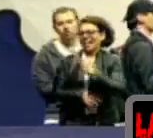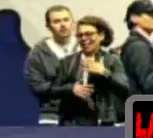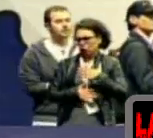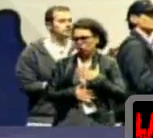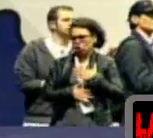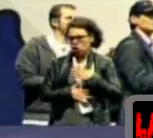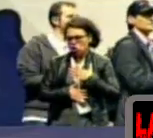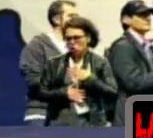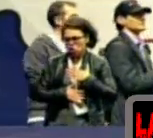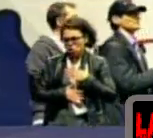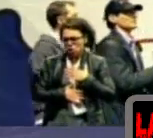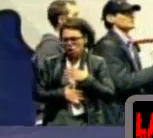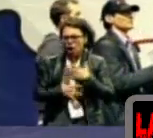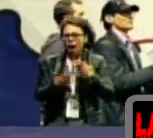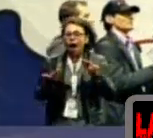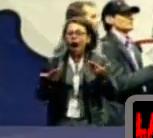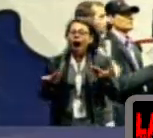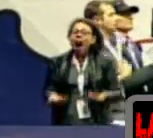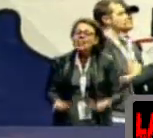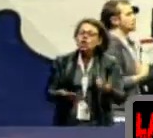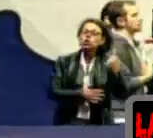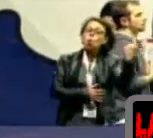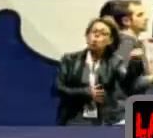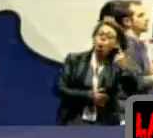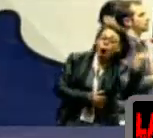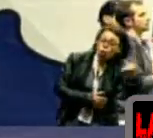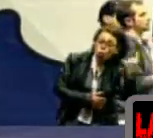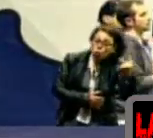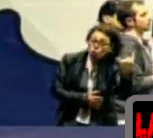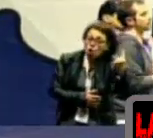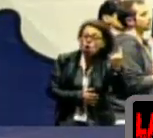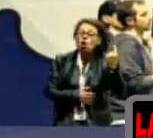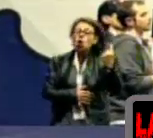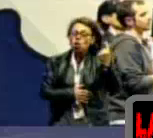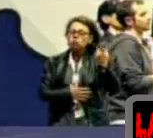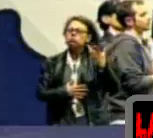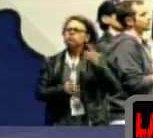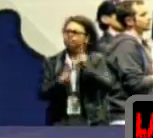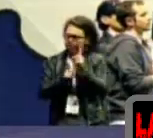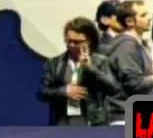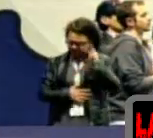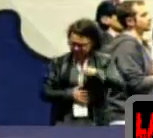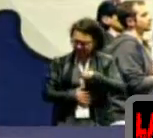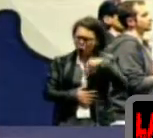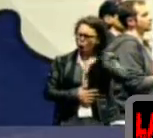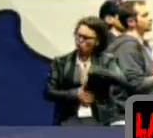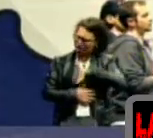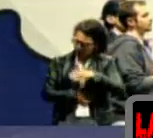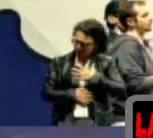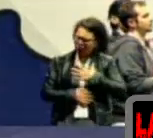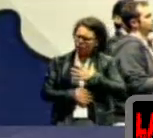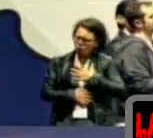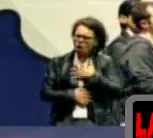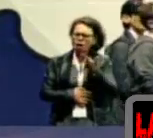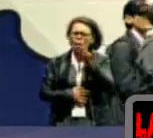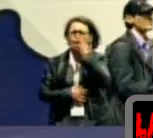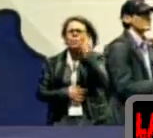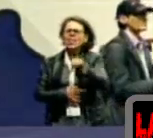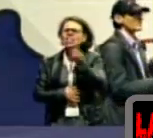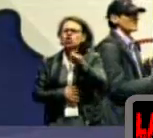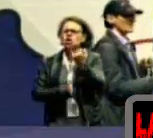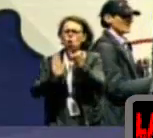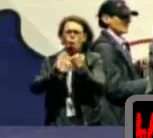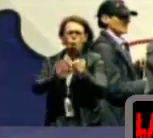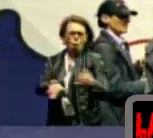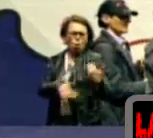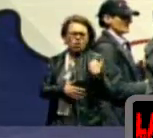se oggi qualcuno pur consapevoli che è una presa in giro dell'ultimo giorno di campagna elettorale però sente